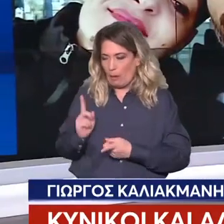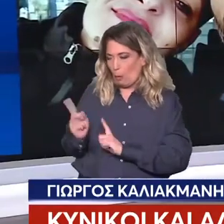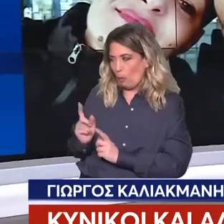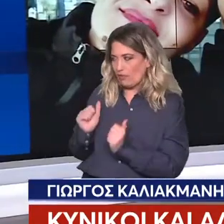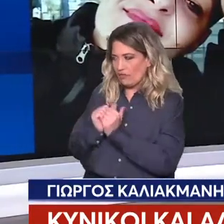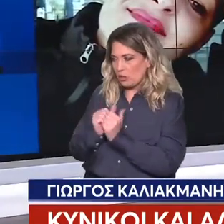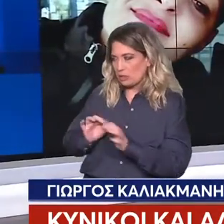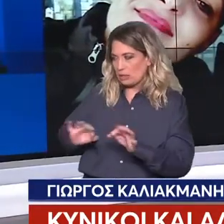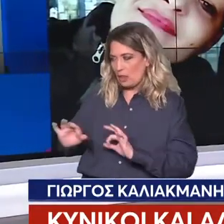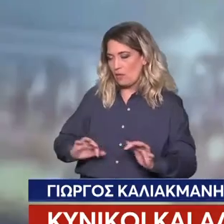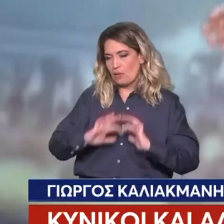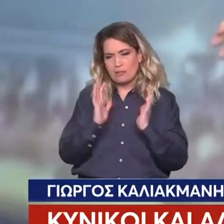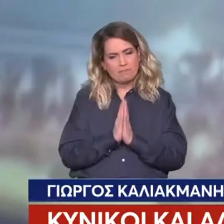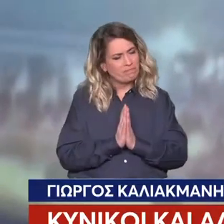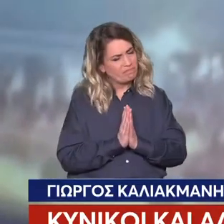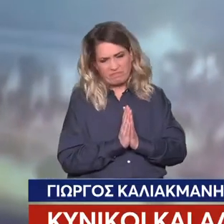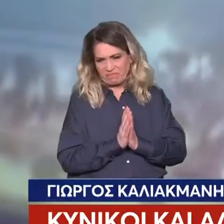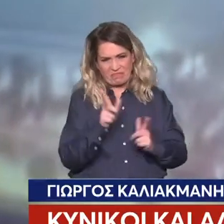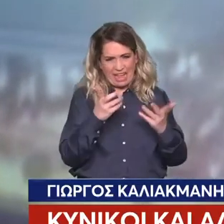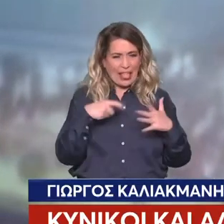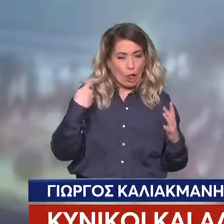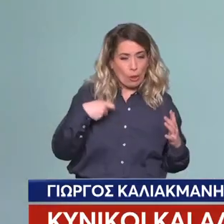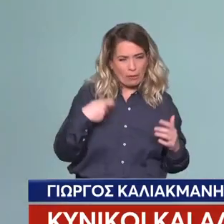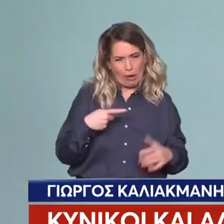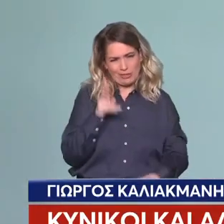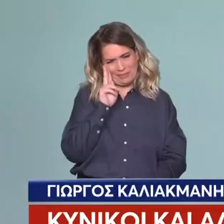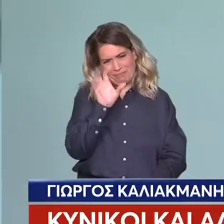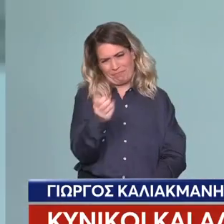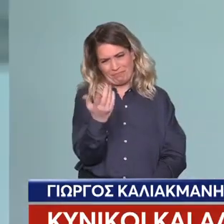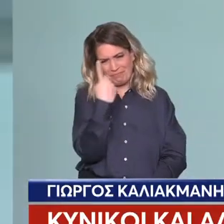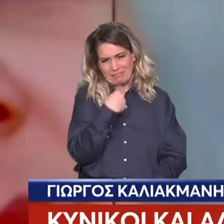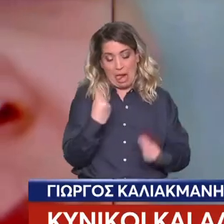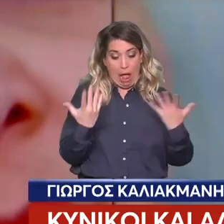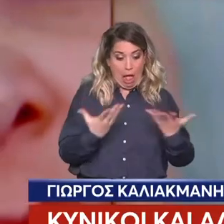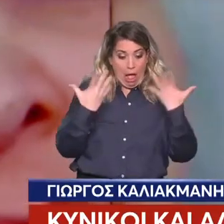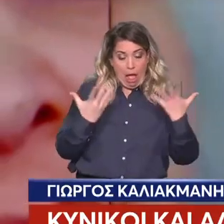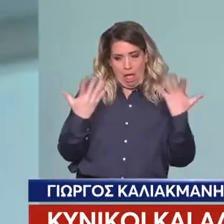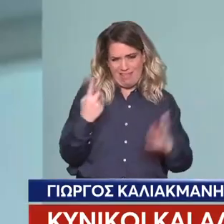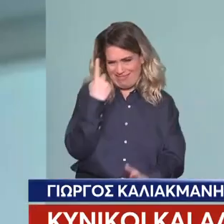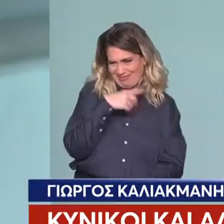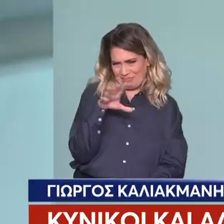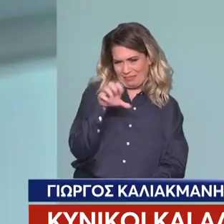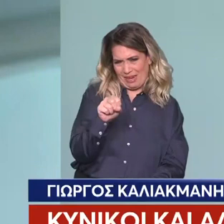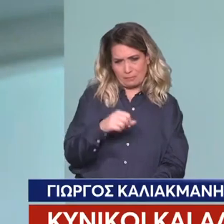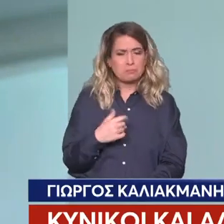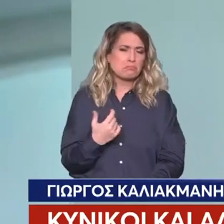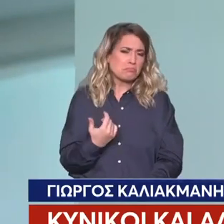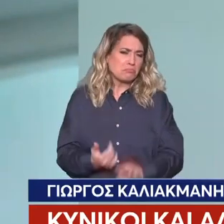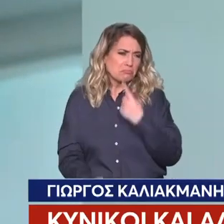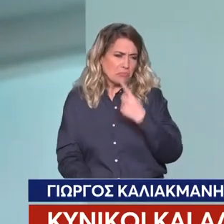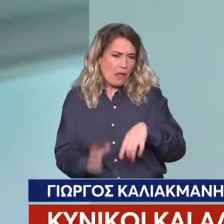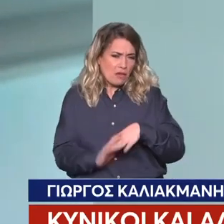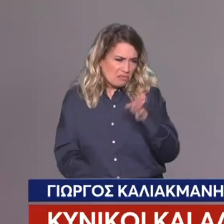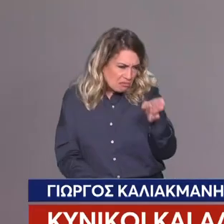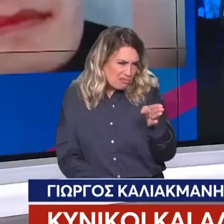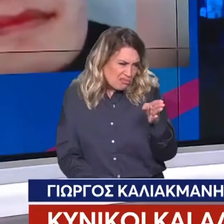έκανε, ήταν κάκι στο θέατρο. Σας είδα και στο Star στην εκπομπή της Ζήνας Κουσελίνη. Και εσείς το είδατε, το καταλάβατε. Όλοι το καταλάβαμε. Δεν μπορούσα να